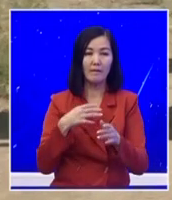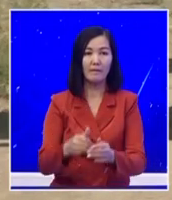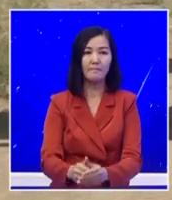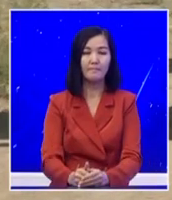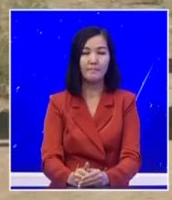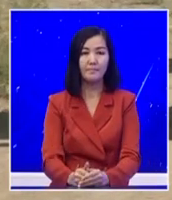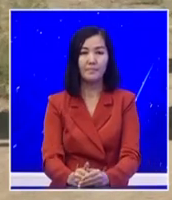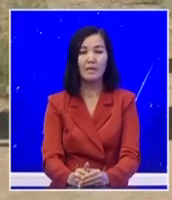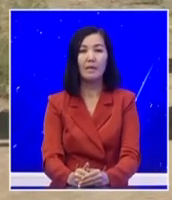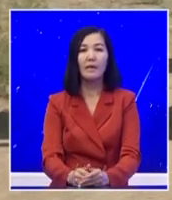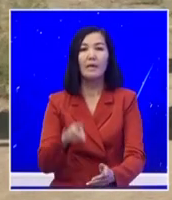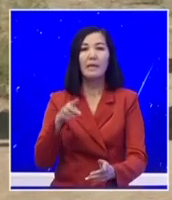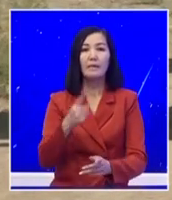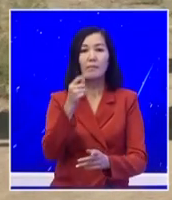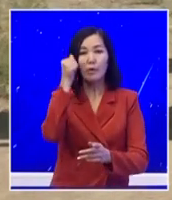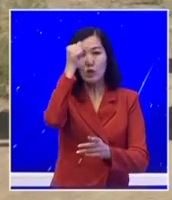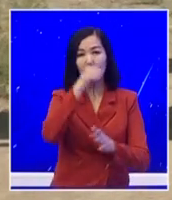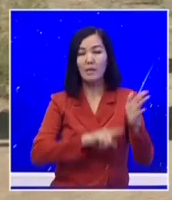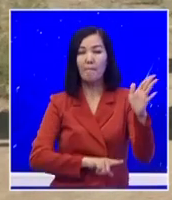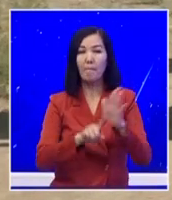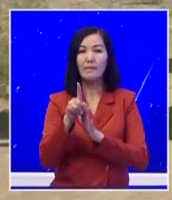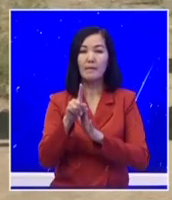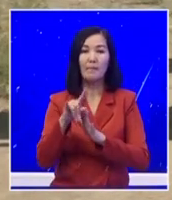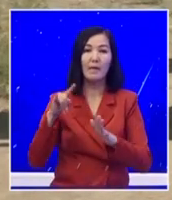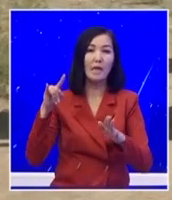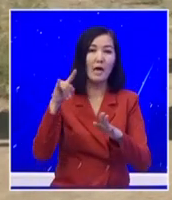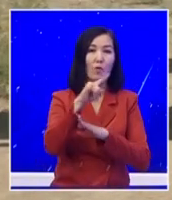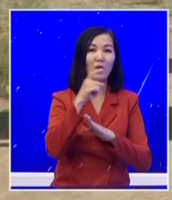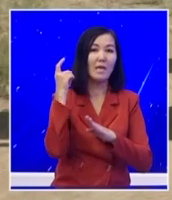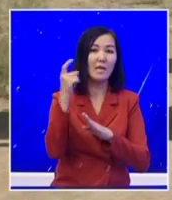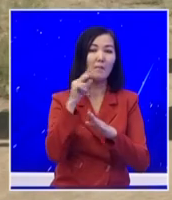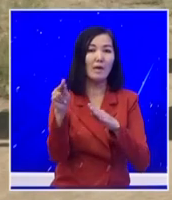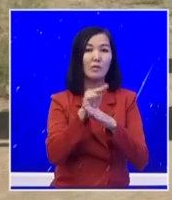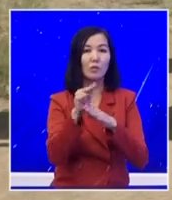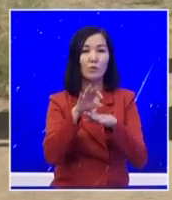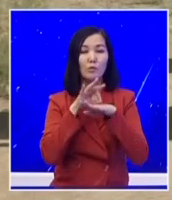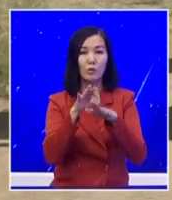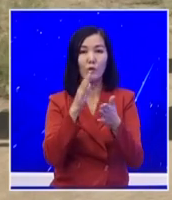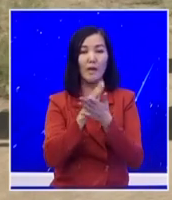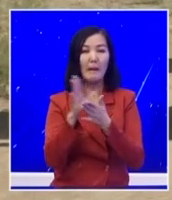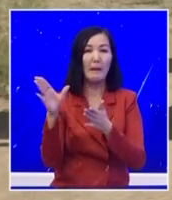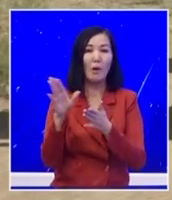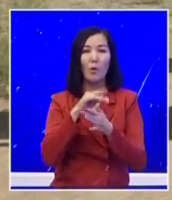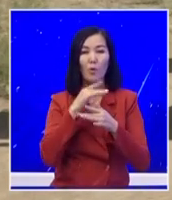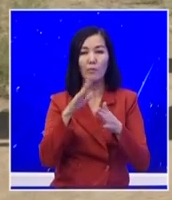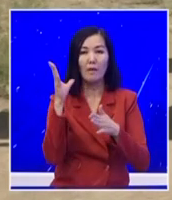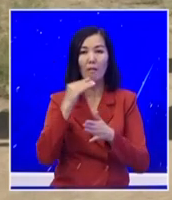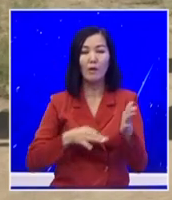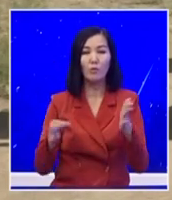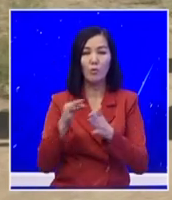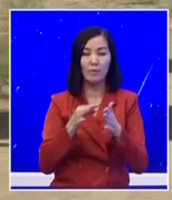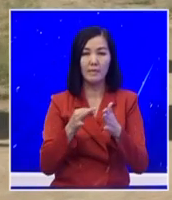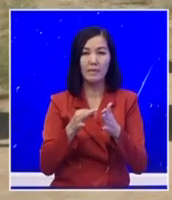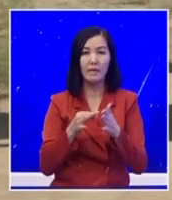года 2001 жылдан бастап біз әуе химиялық шараларды атқарумен айналысамыз. Жұмыстың басым бөлігі Алматы облысына